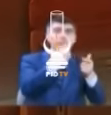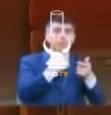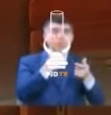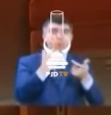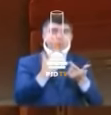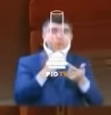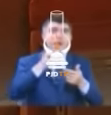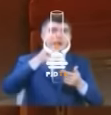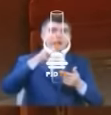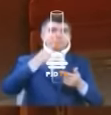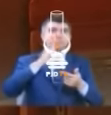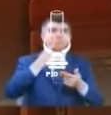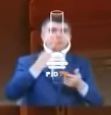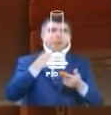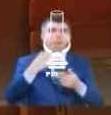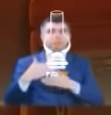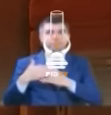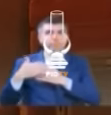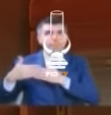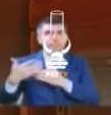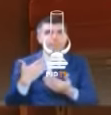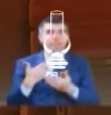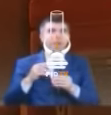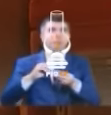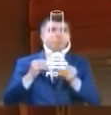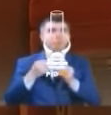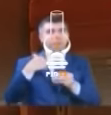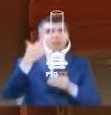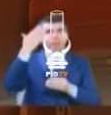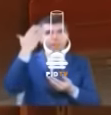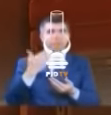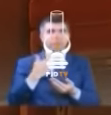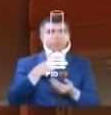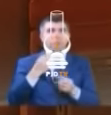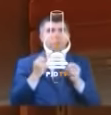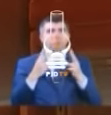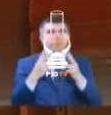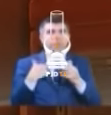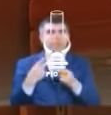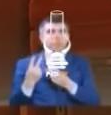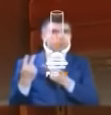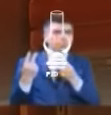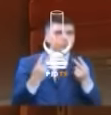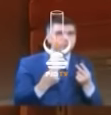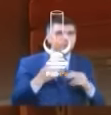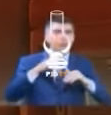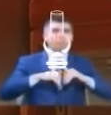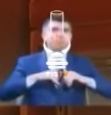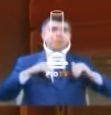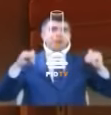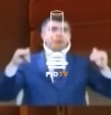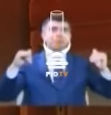زاكورا. بالمناسبه بغيت الاخوان، وانا قلت لكم مستعد نجي لهاد المجلس الموقر نعطيكم